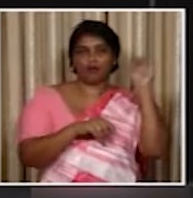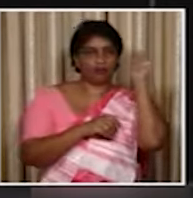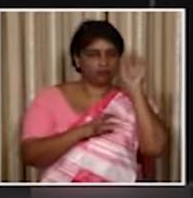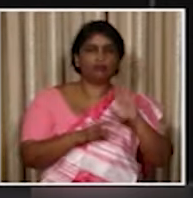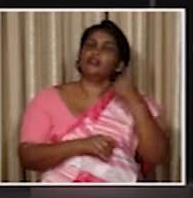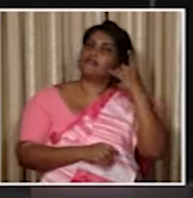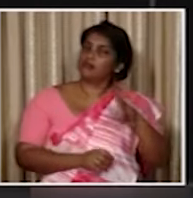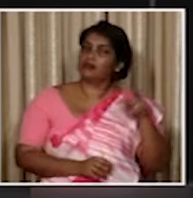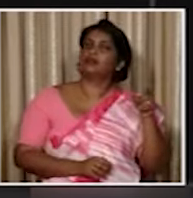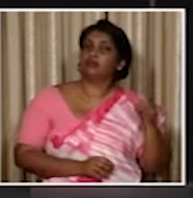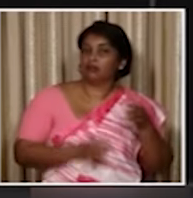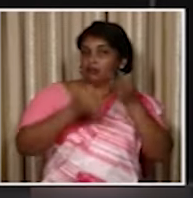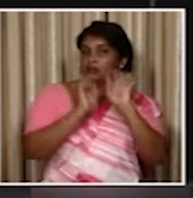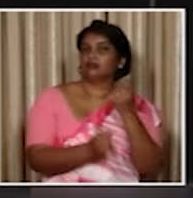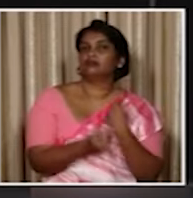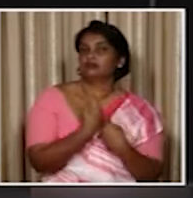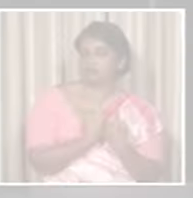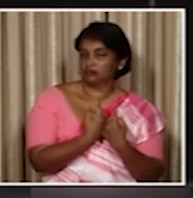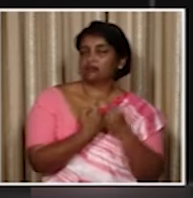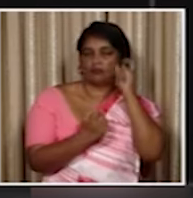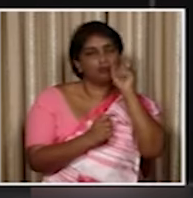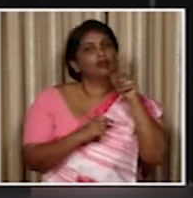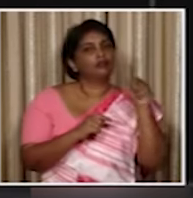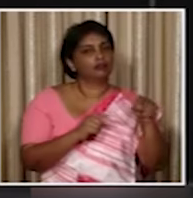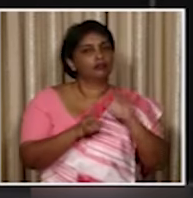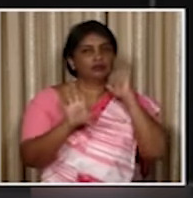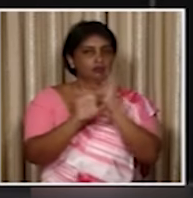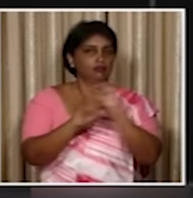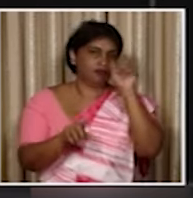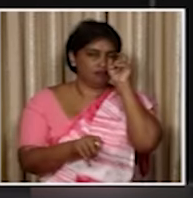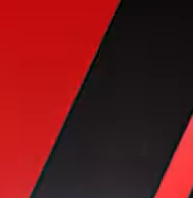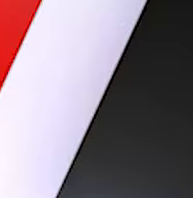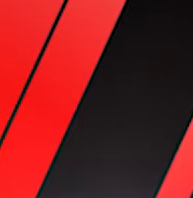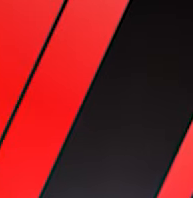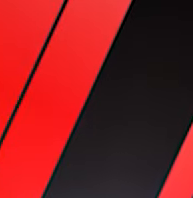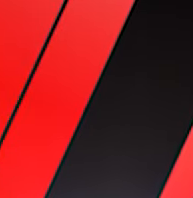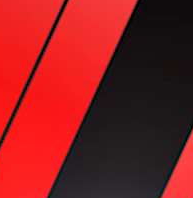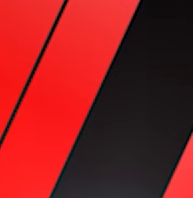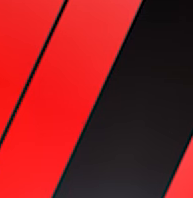තියෙන්නේ. ඒක නිසා මේ ගැන විධිමත් පරිස්සමෙන් පවත්වලා මේ සභාව දැනුවත් කරන්න කටයුතු කරනවා.